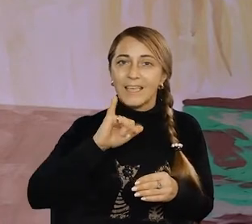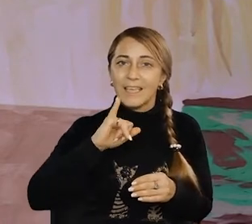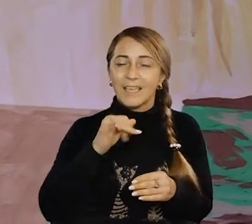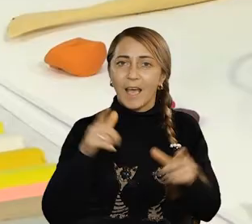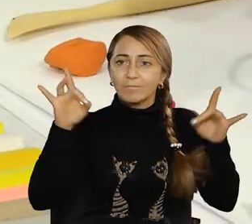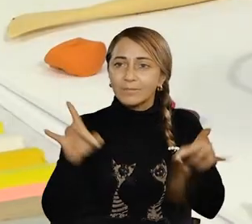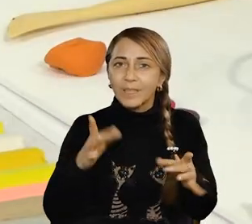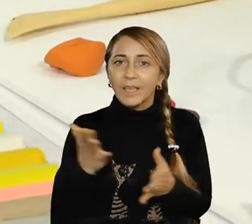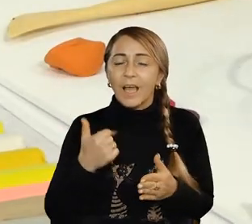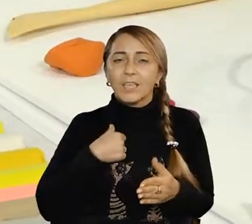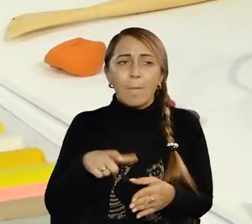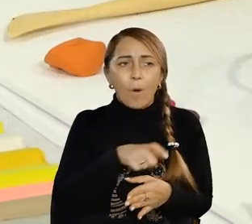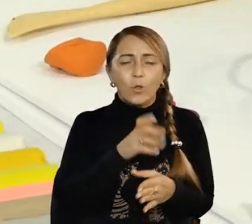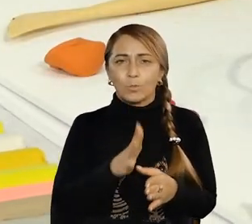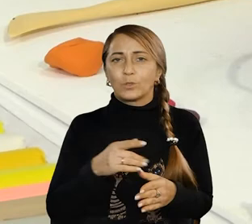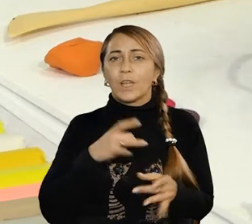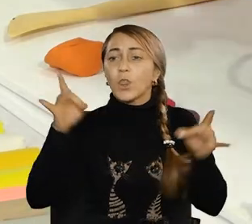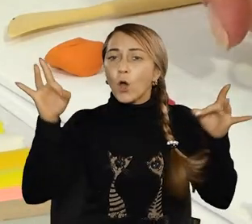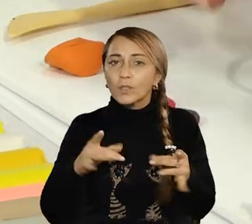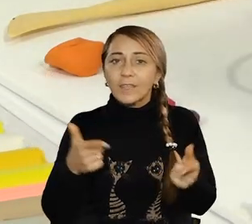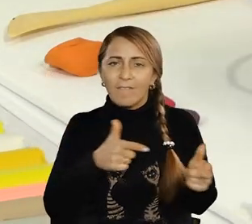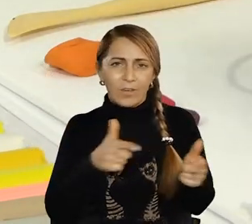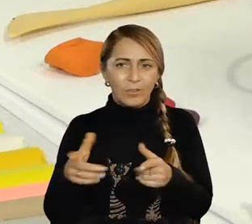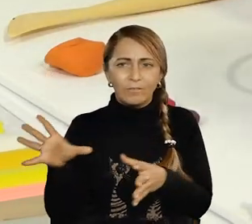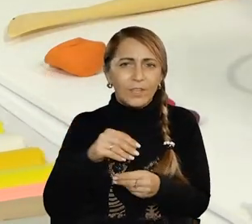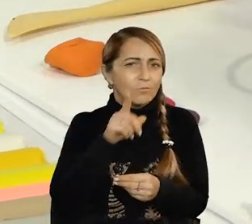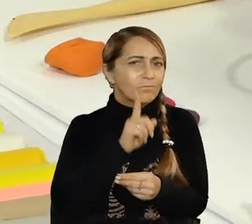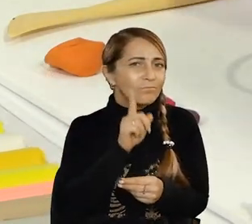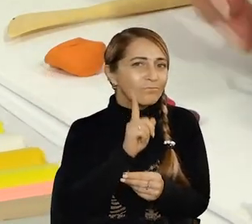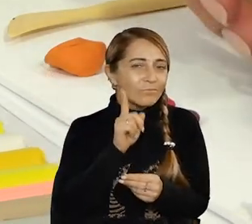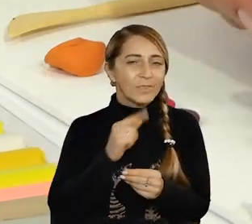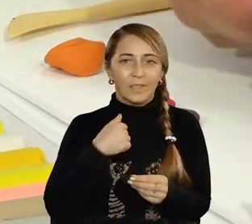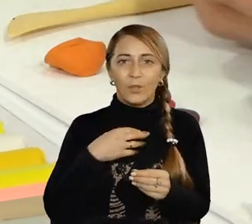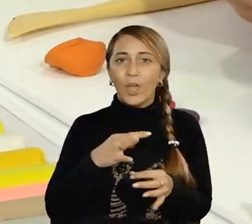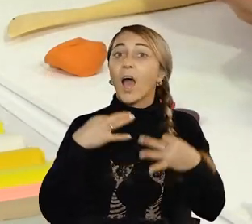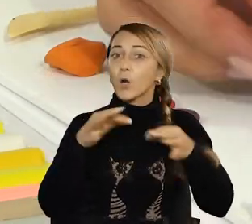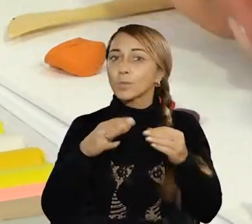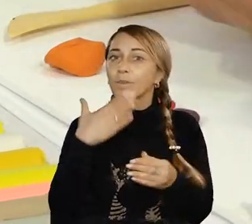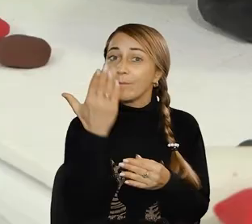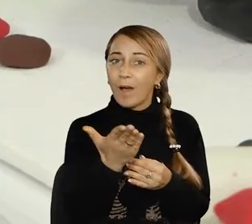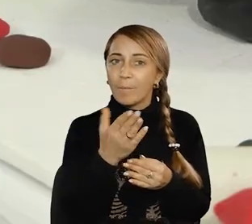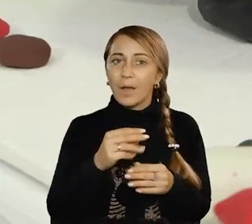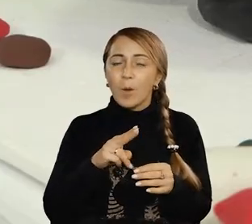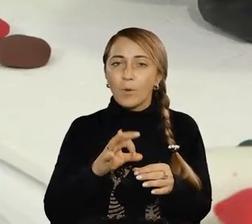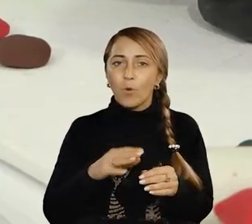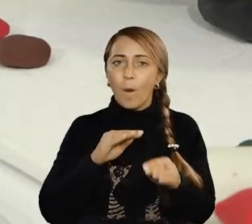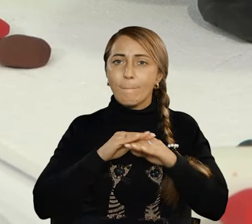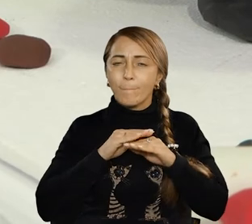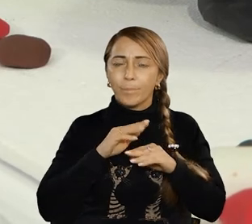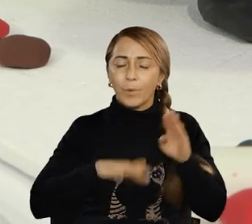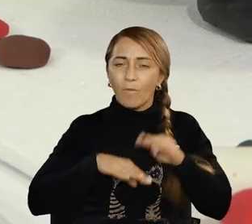наша подорож буде до ресторану, де виготовляють усіляку смакоту, то я розповім вам про